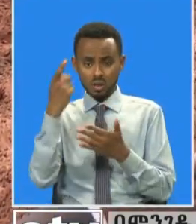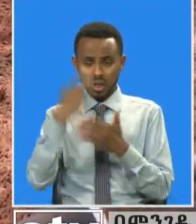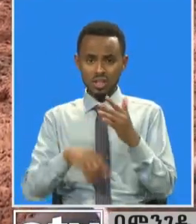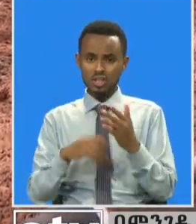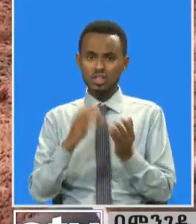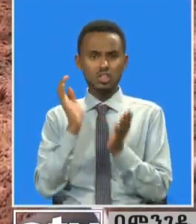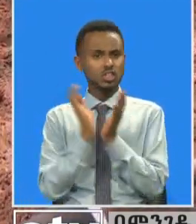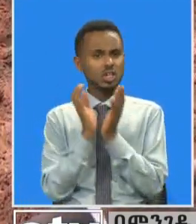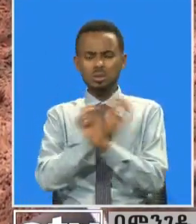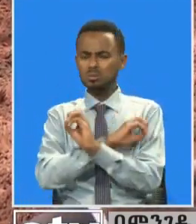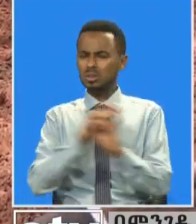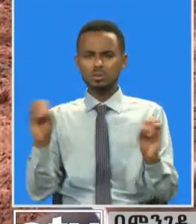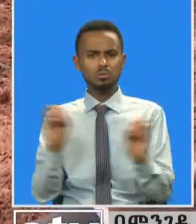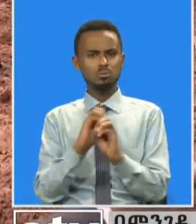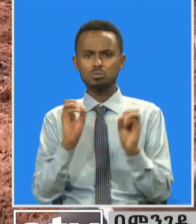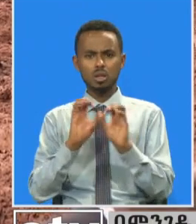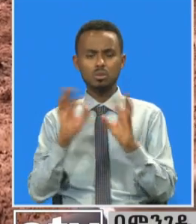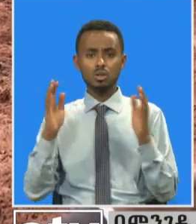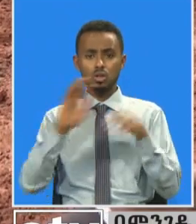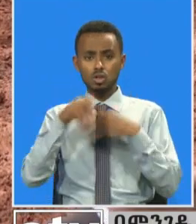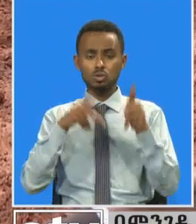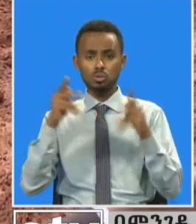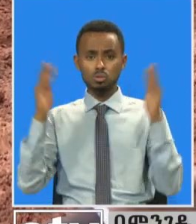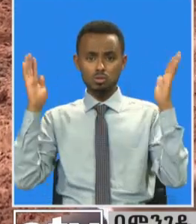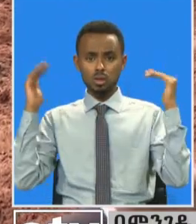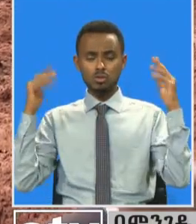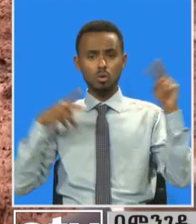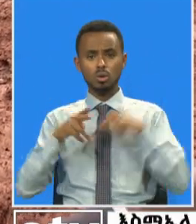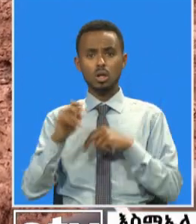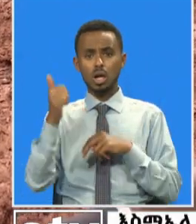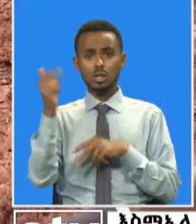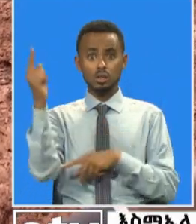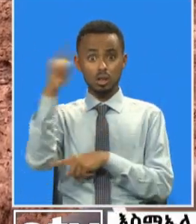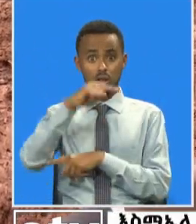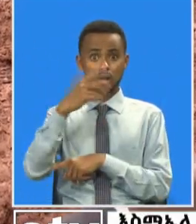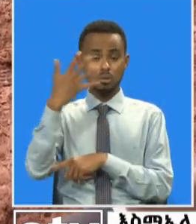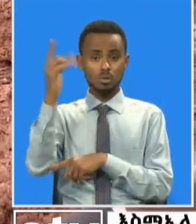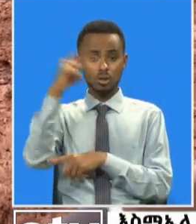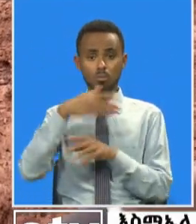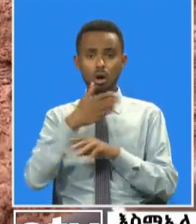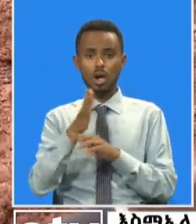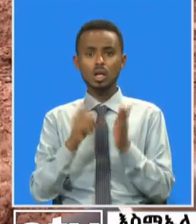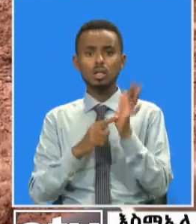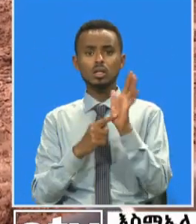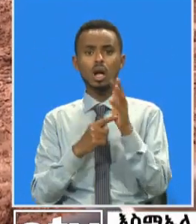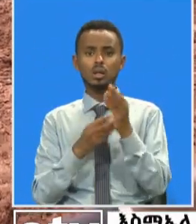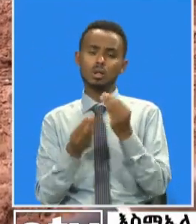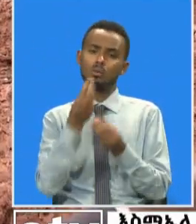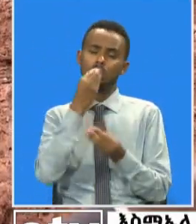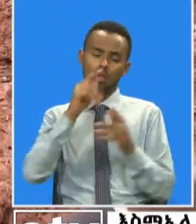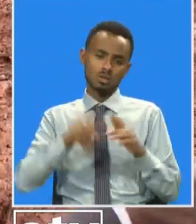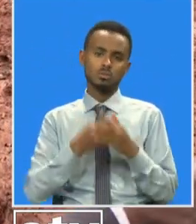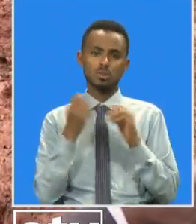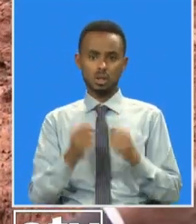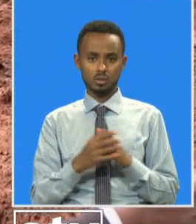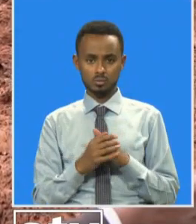ነገር የለም። በቃ ህዝቡ ተስፋ ቆርጧል። ከዚህ በኋላ እርግጠኛ ነኝ ከ10-15 ቀን በኋላ ቅጠላቅጠል በጥሶ ወደ መብላት ሰው